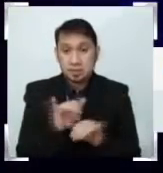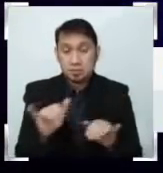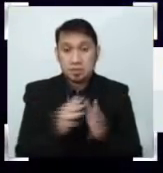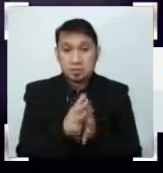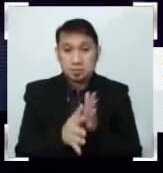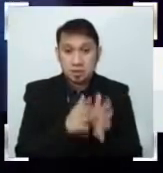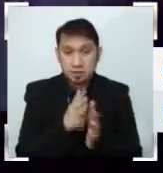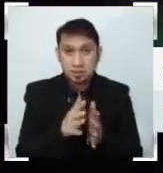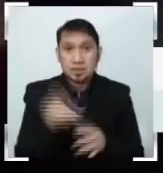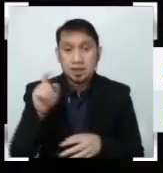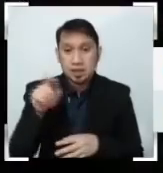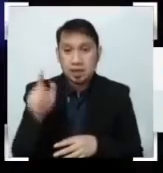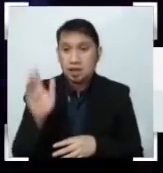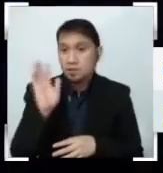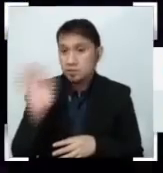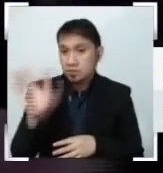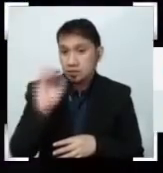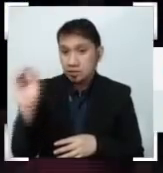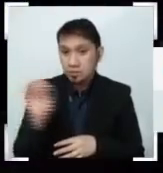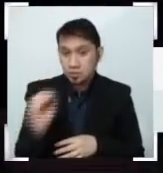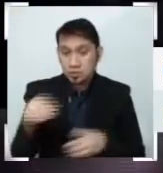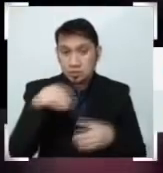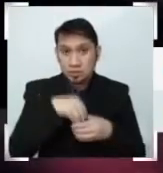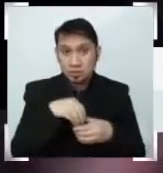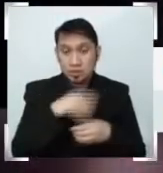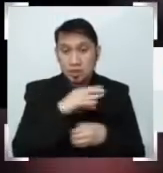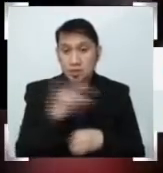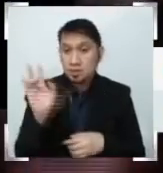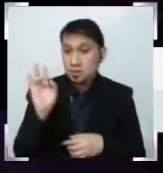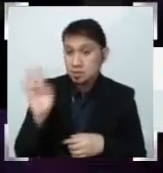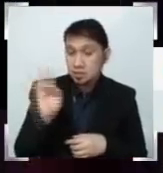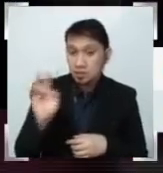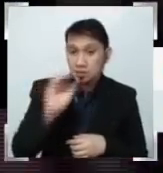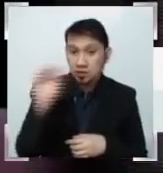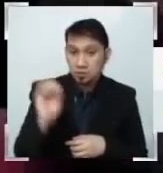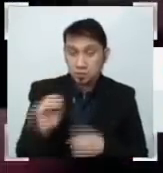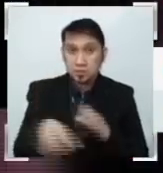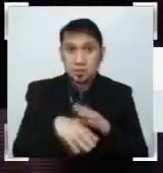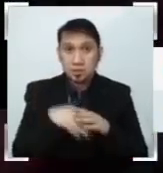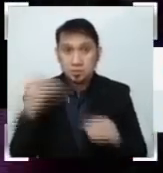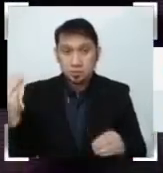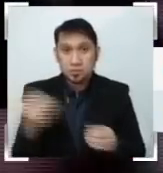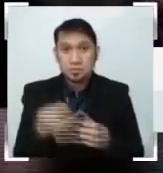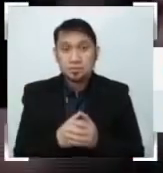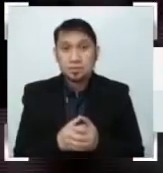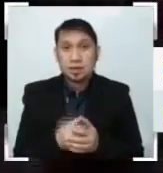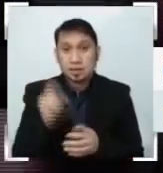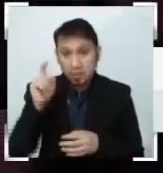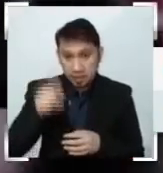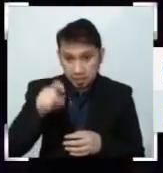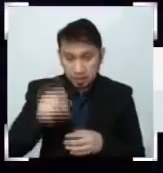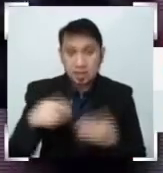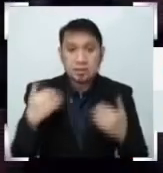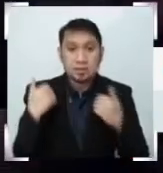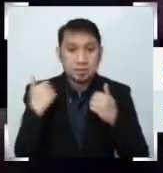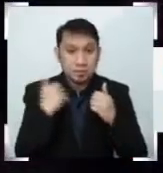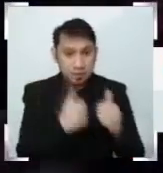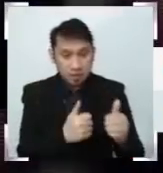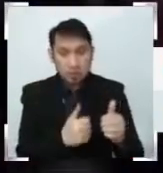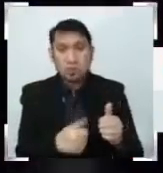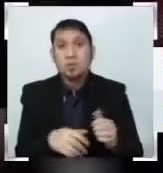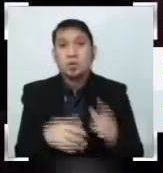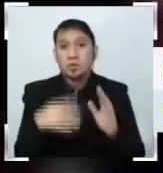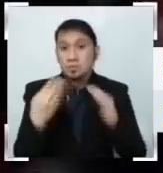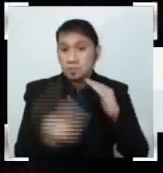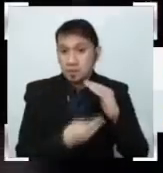50% capacity lang kapag indoors at 70% naman sa outdoor. At dapat nasusunod pa rin ang minimum health